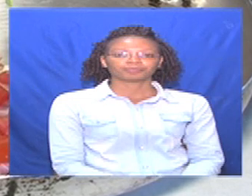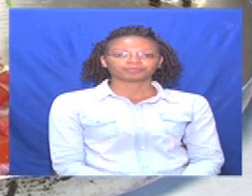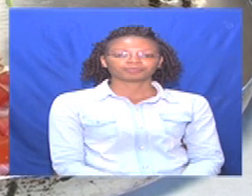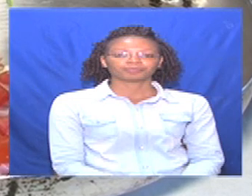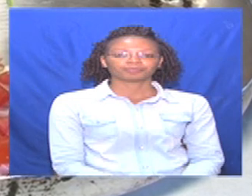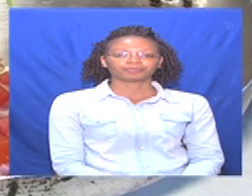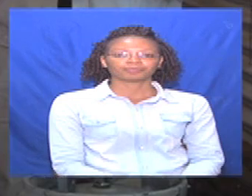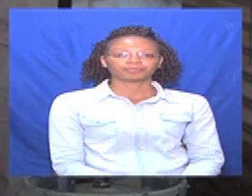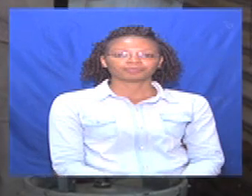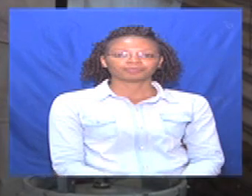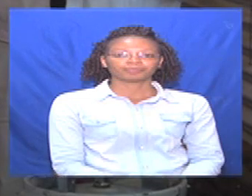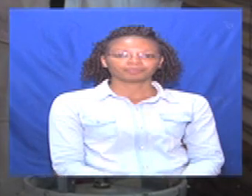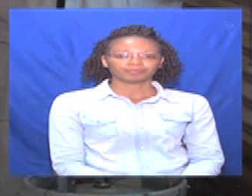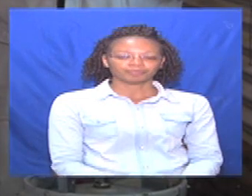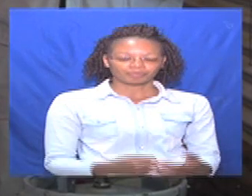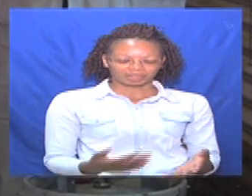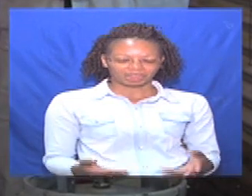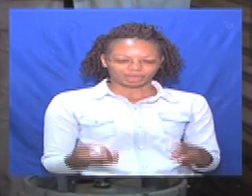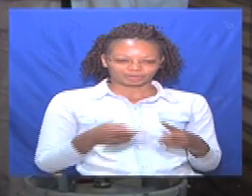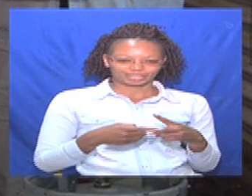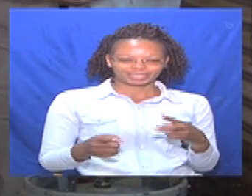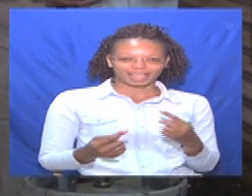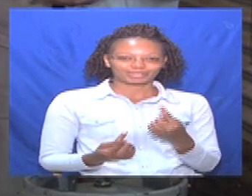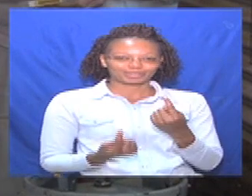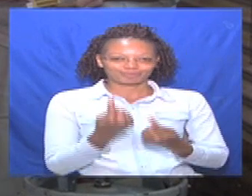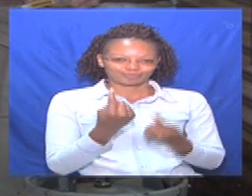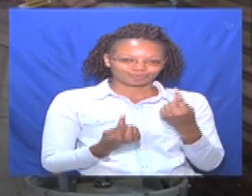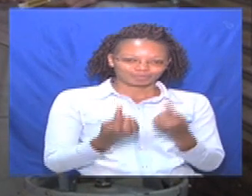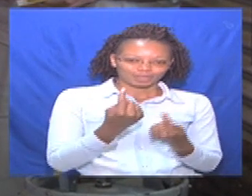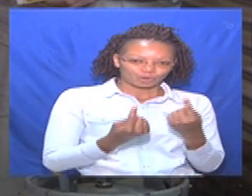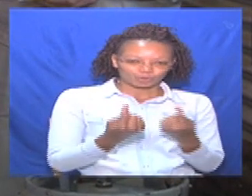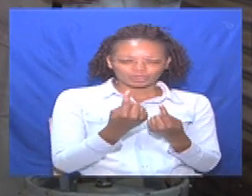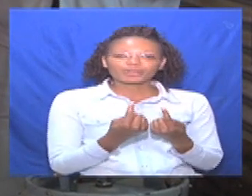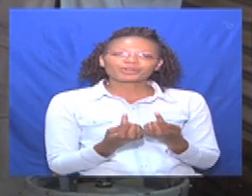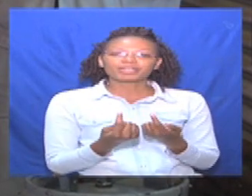Finally, the garlic. Now let's start cooking. Okay, let me start the fire.